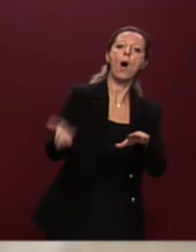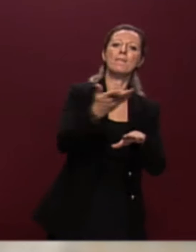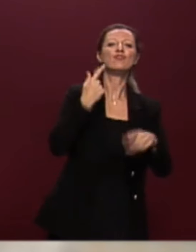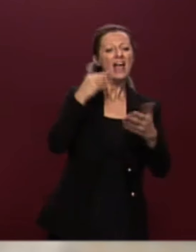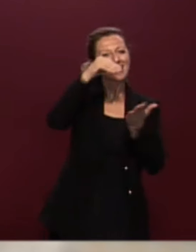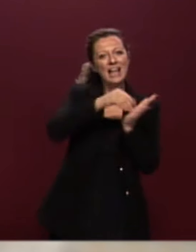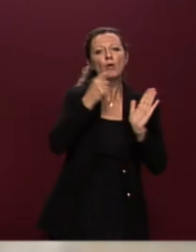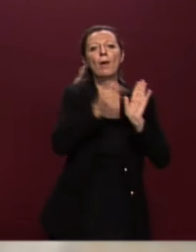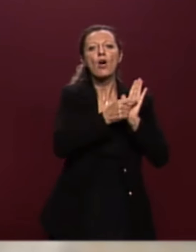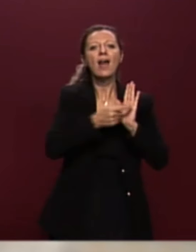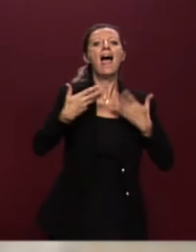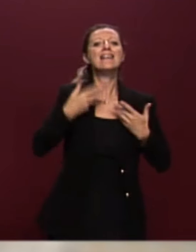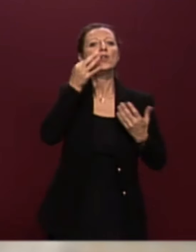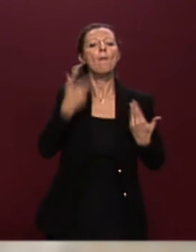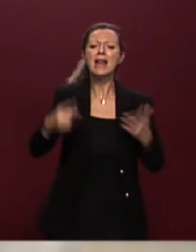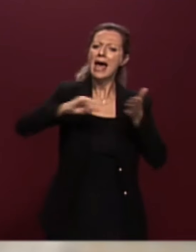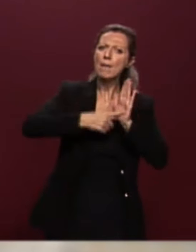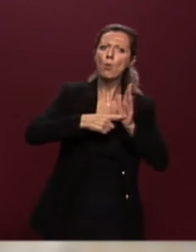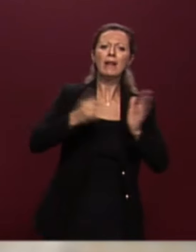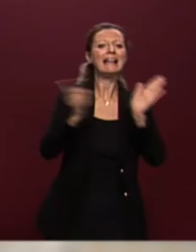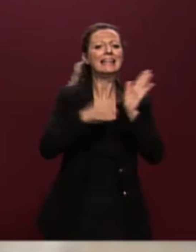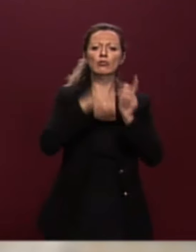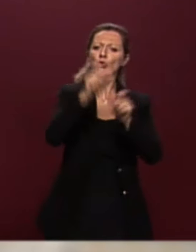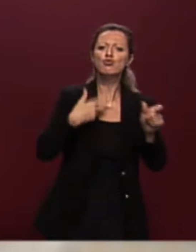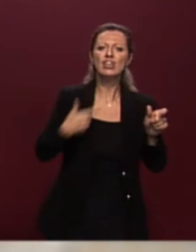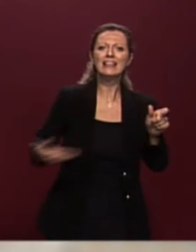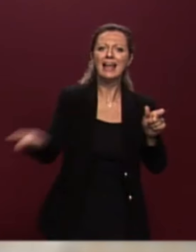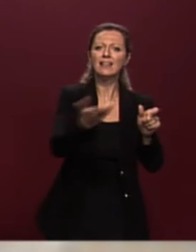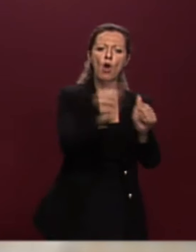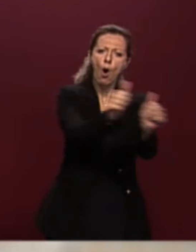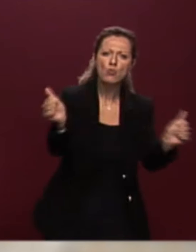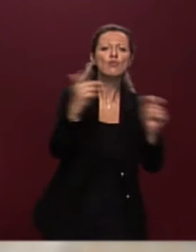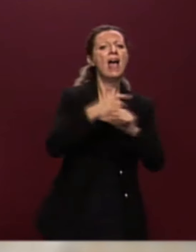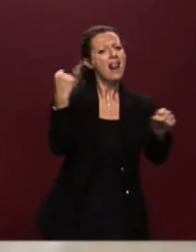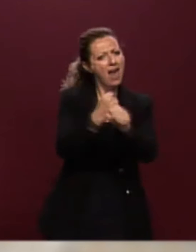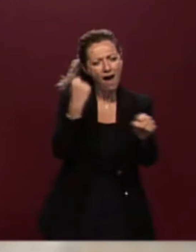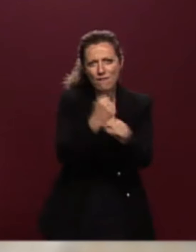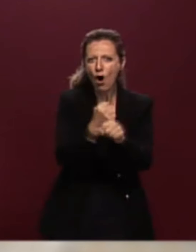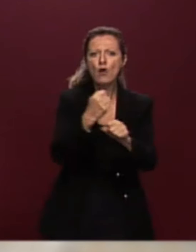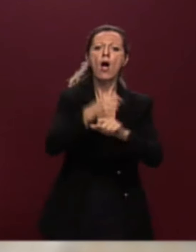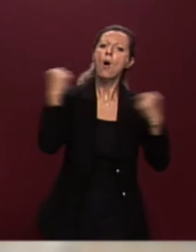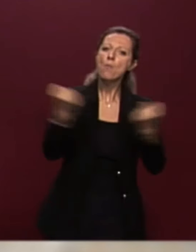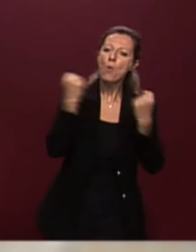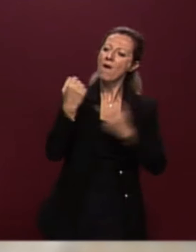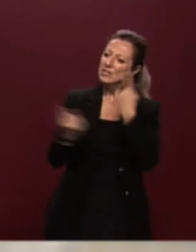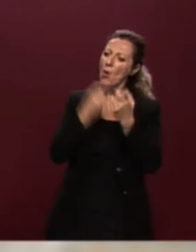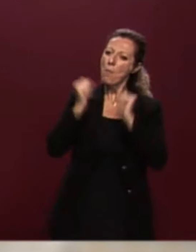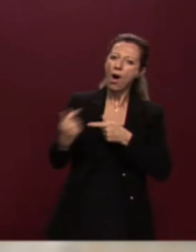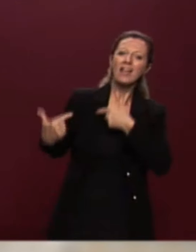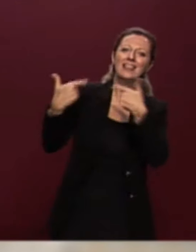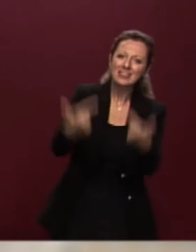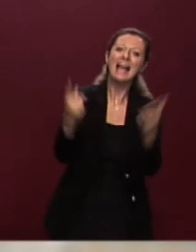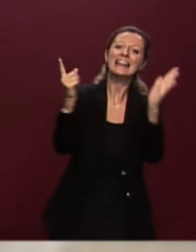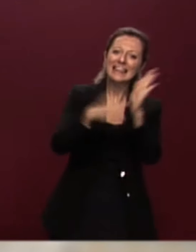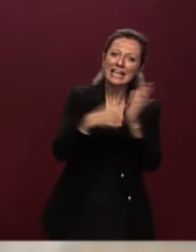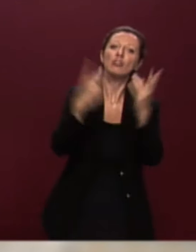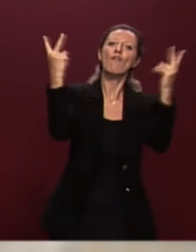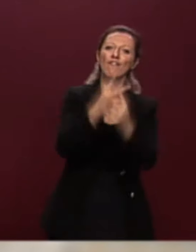Costituzione afferma che la Repubblica dà diritto ad ogni cittadino di avere un lavoro promuovendo le condizioni che rendano effettivo questo